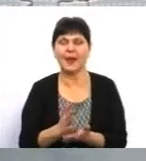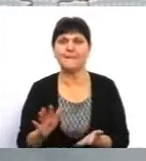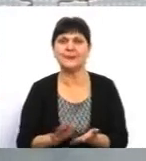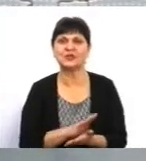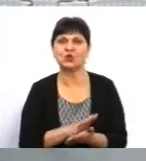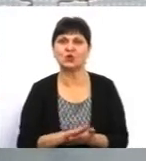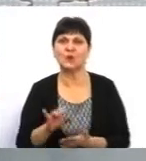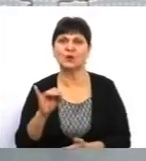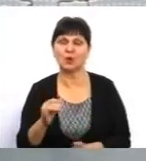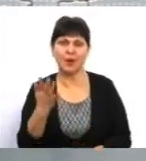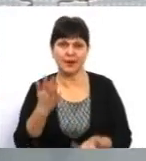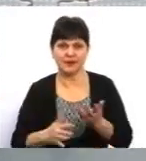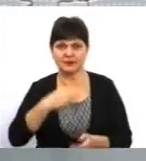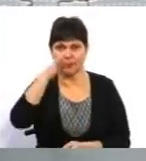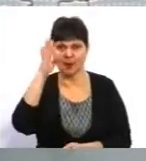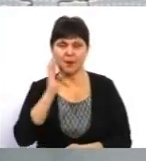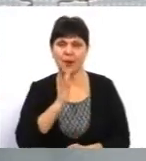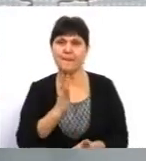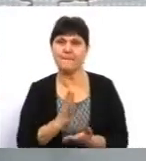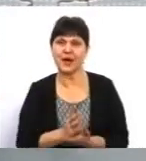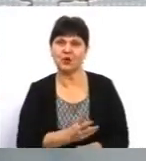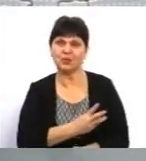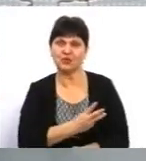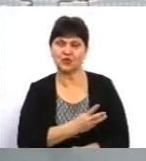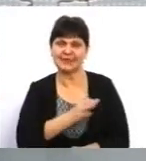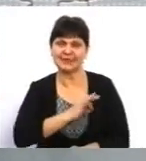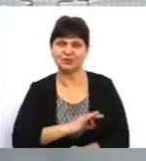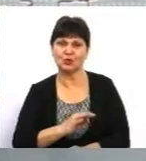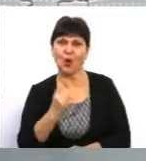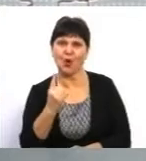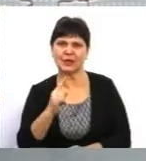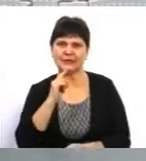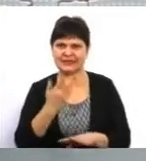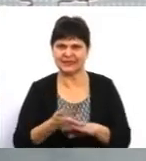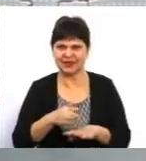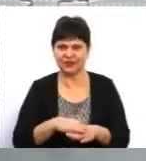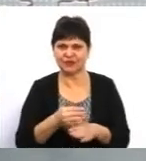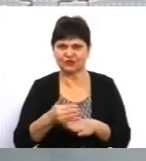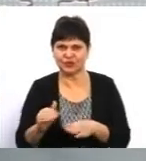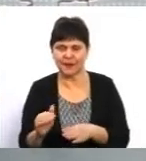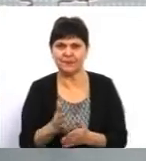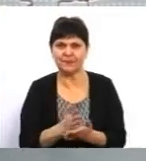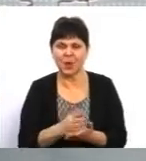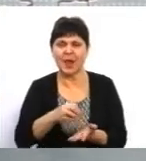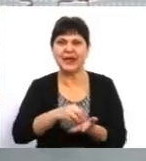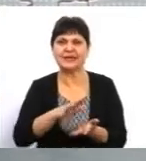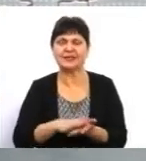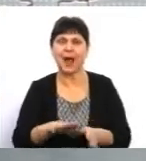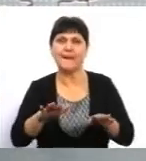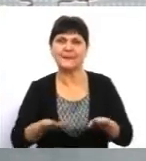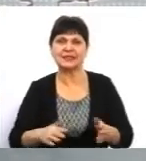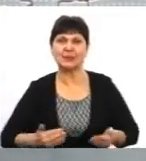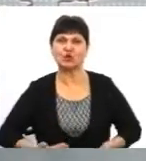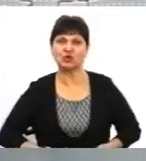але якщо батьки мають бажання скористатися однією із складових частин цієї послуги, а саме реєстрації місця проживання,